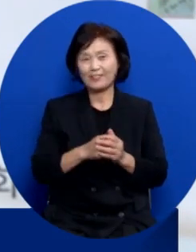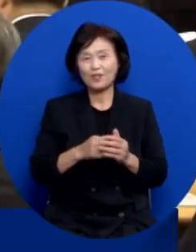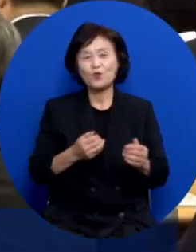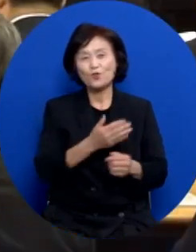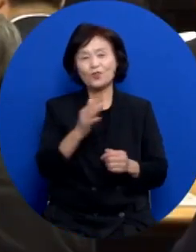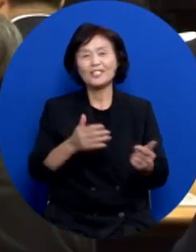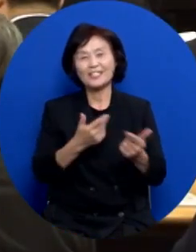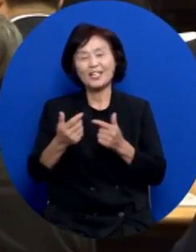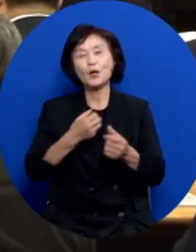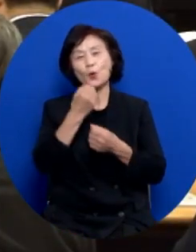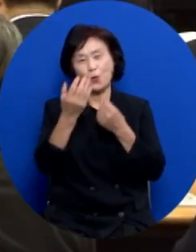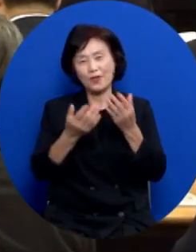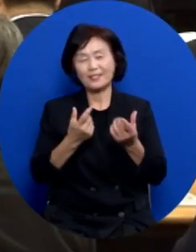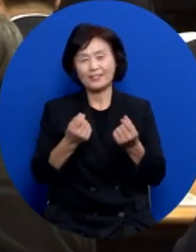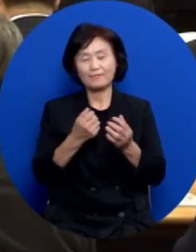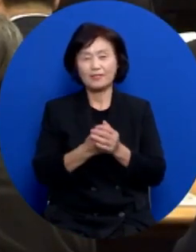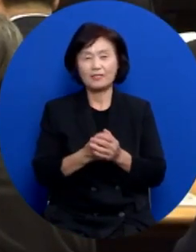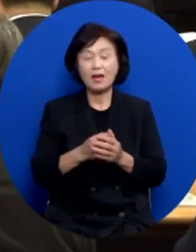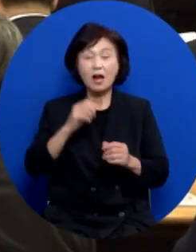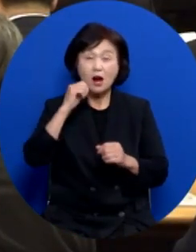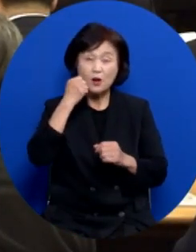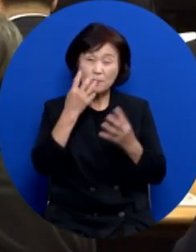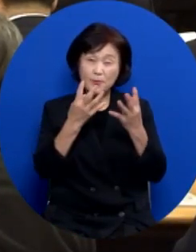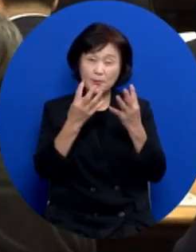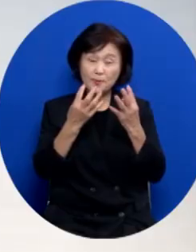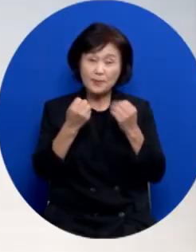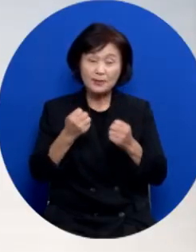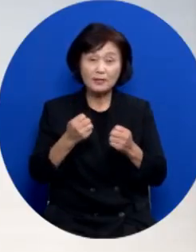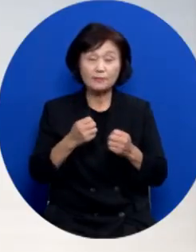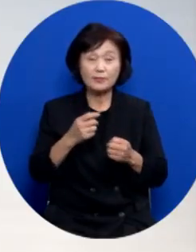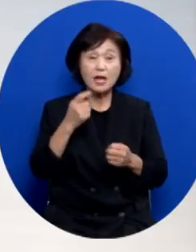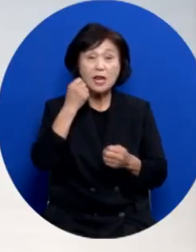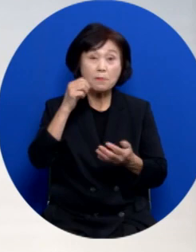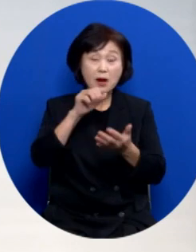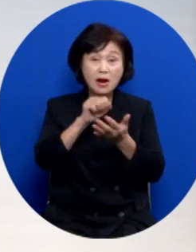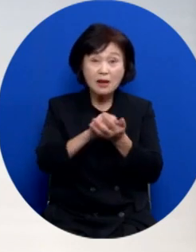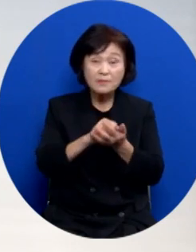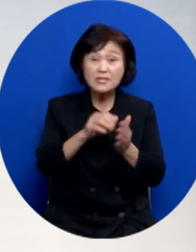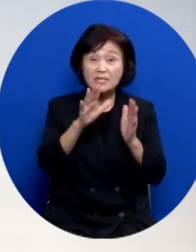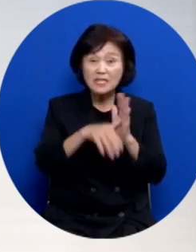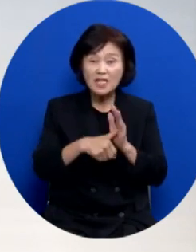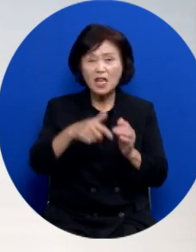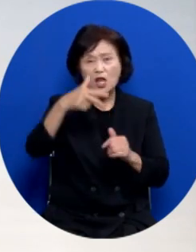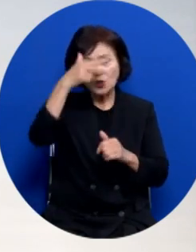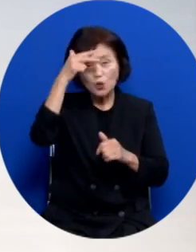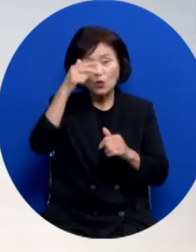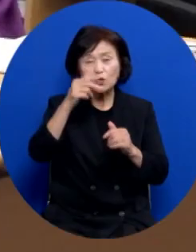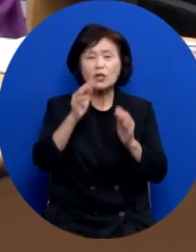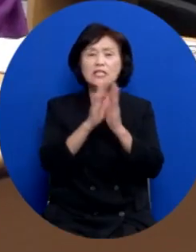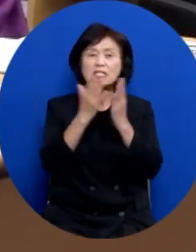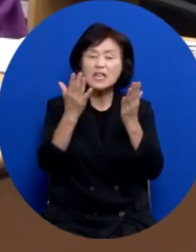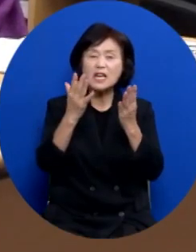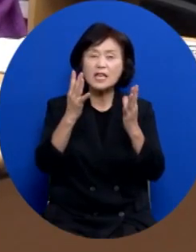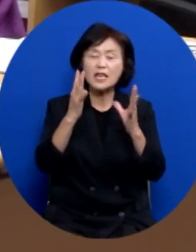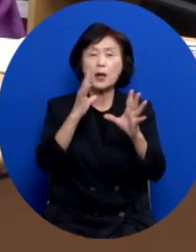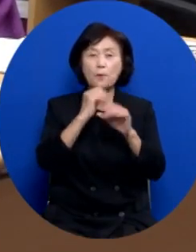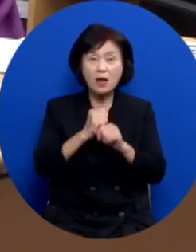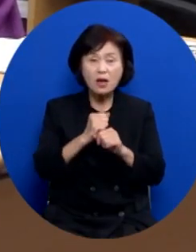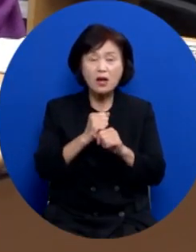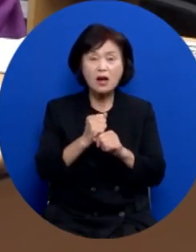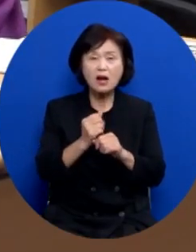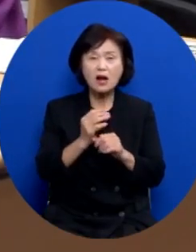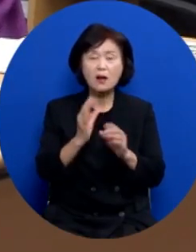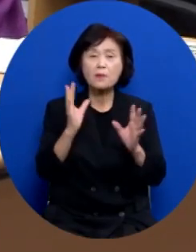같습니다. 우여곡절도 많았습니다. 일제강점기에는 교단의 기관지가 통폐합되면서 폐간되는가